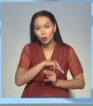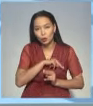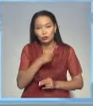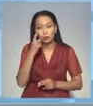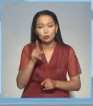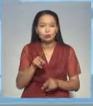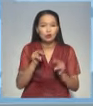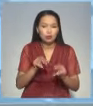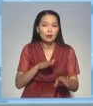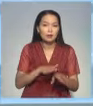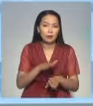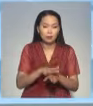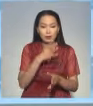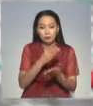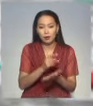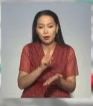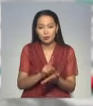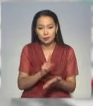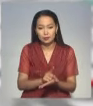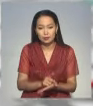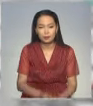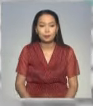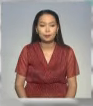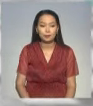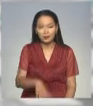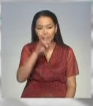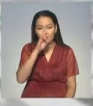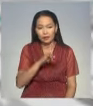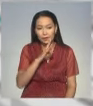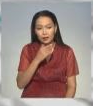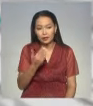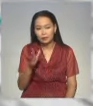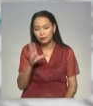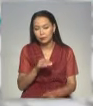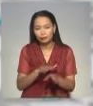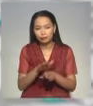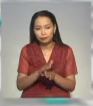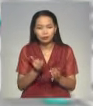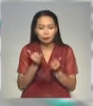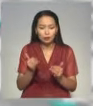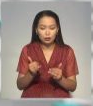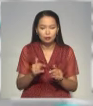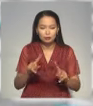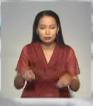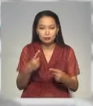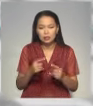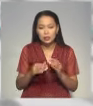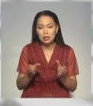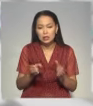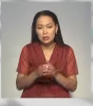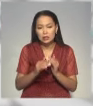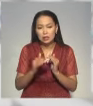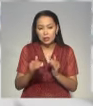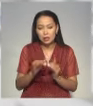честью выполняют свои обязанности. В Казахстане делается все для повышения статуса и репутации медицинских специалистов. Особое